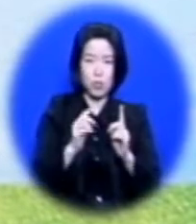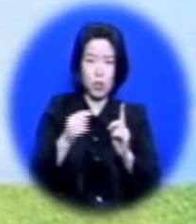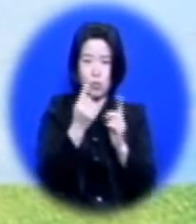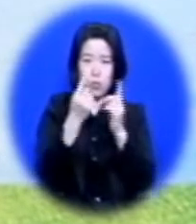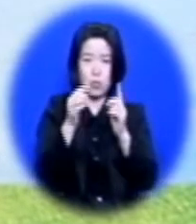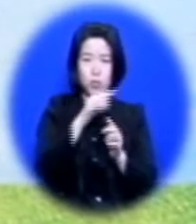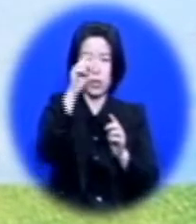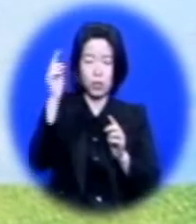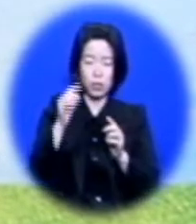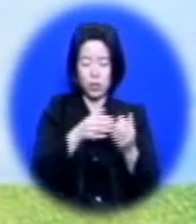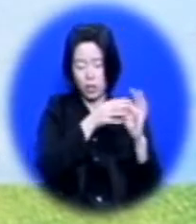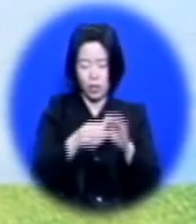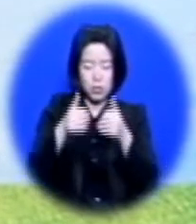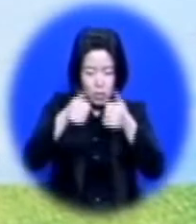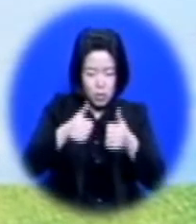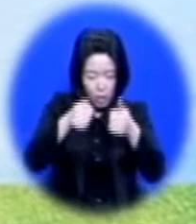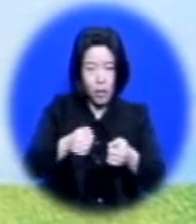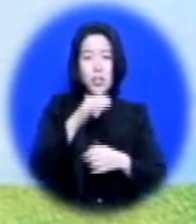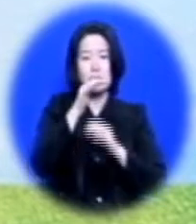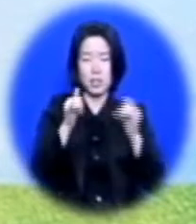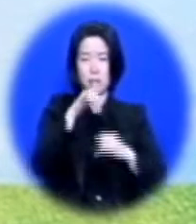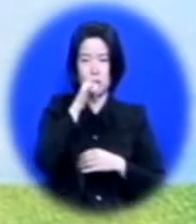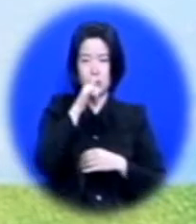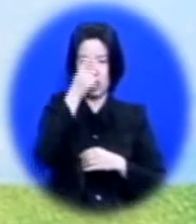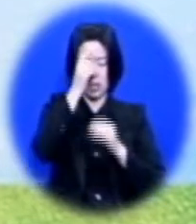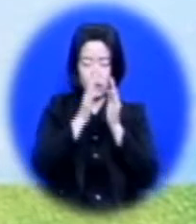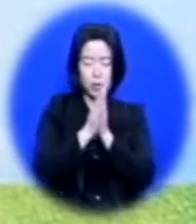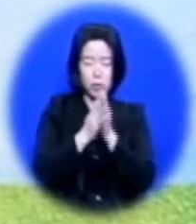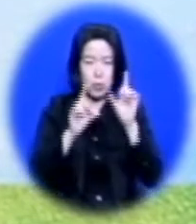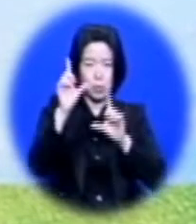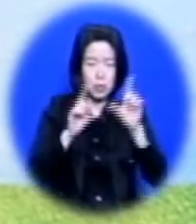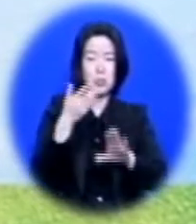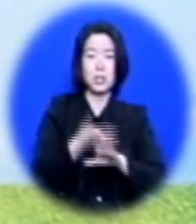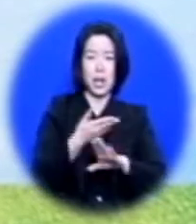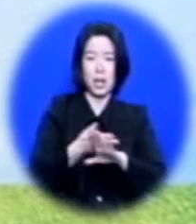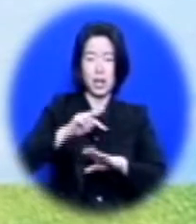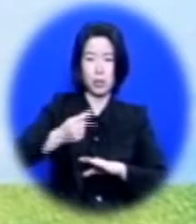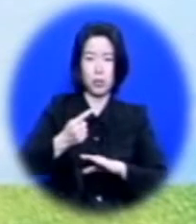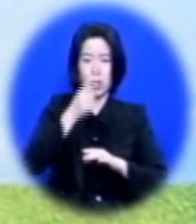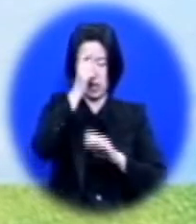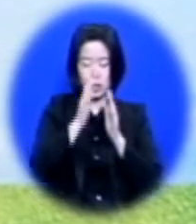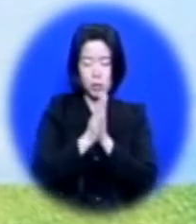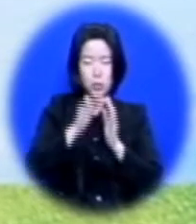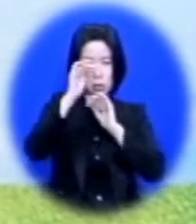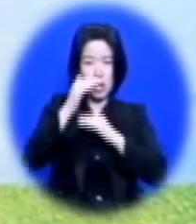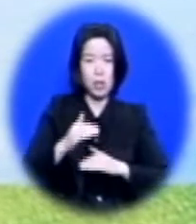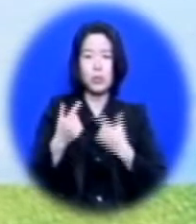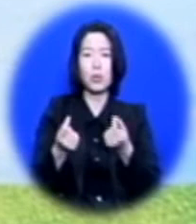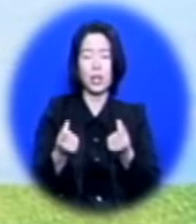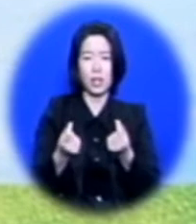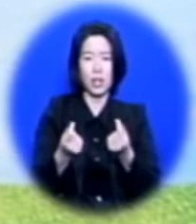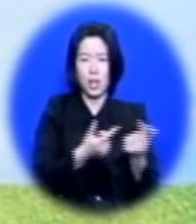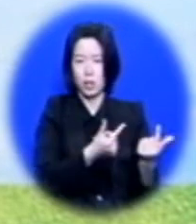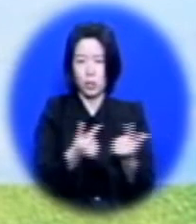그냥 계속 절을 하는 사람도 있고 기도의 형태는 달라도 기도하는 내용은 똑같아요 다